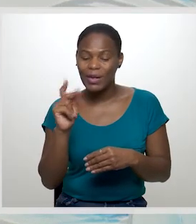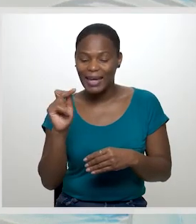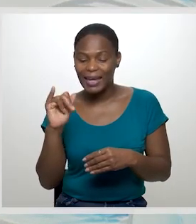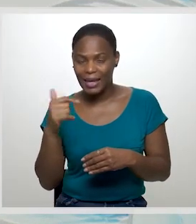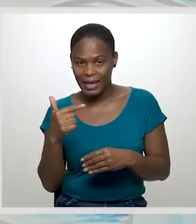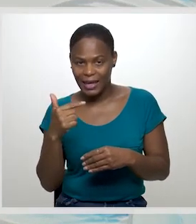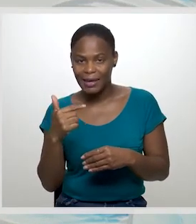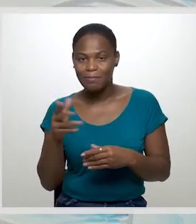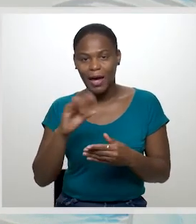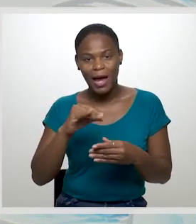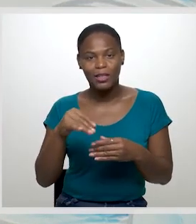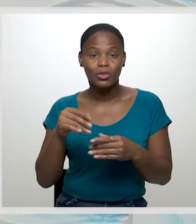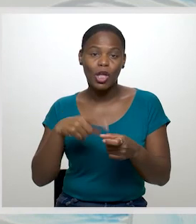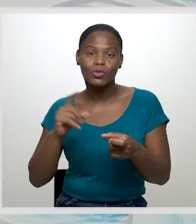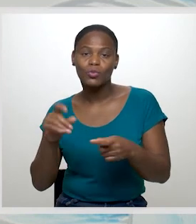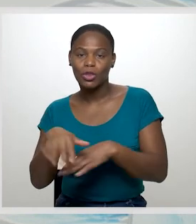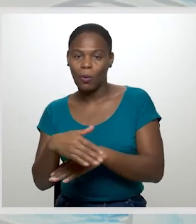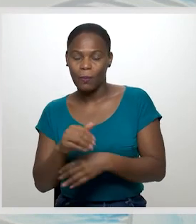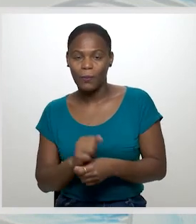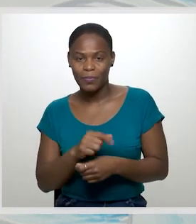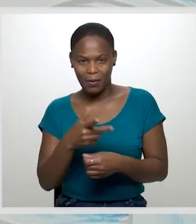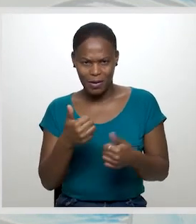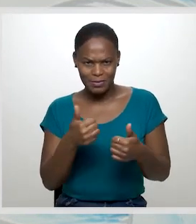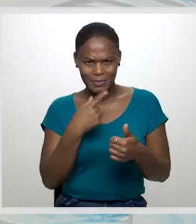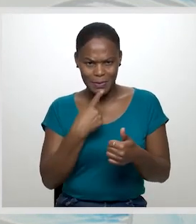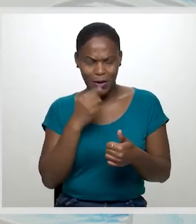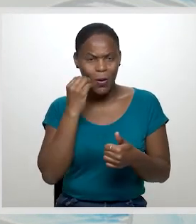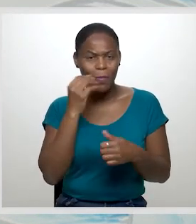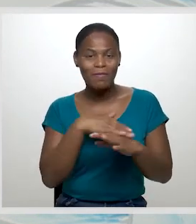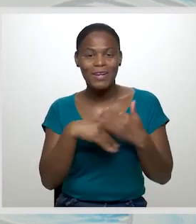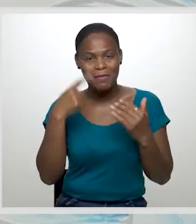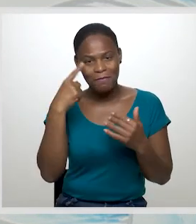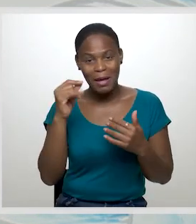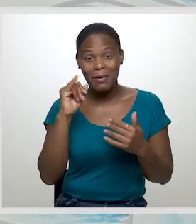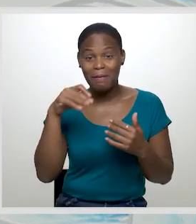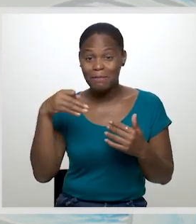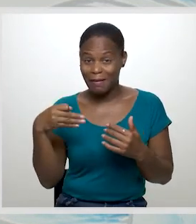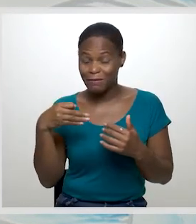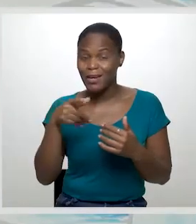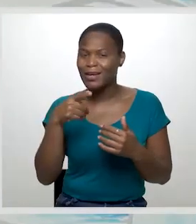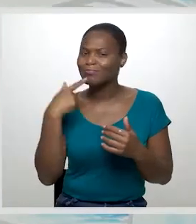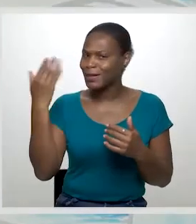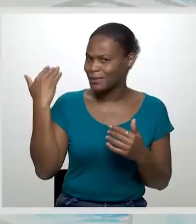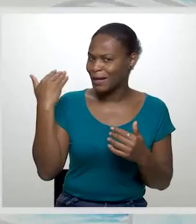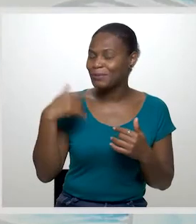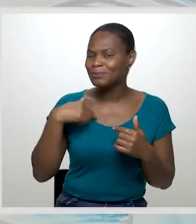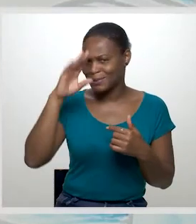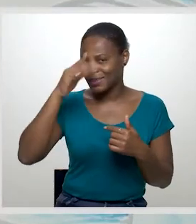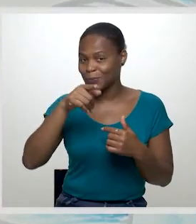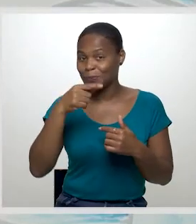Bien, tu as compris maintenant comment on forme l'imparfait. Je suis sûr que tu as compris. Maintenant, nous allons passer